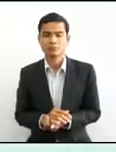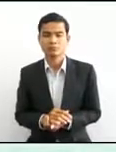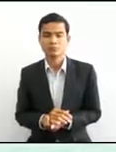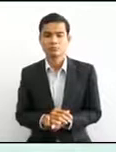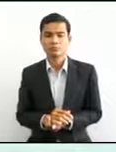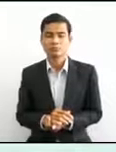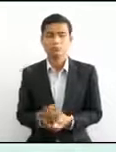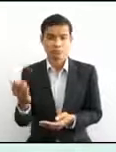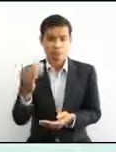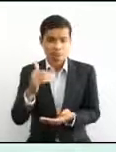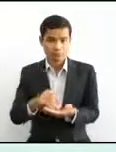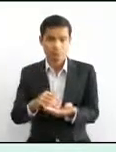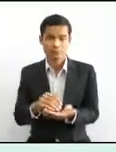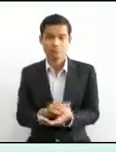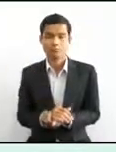xong một đống thế con